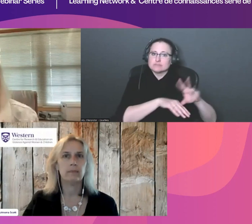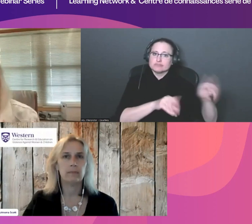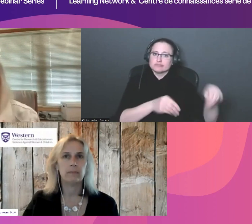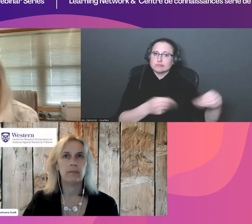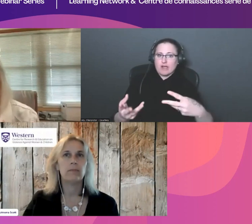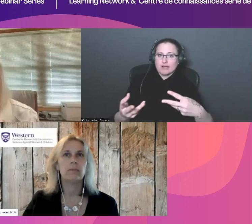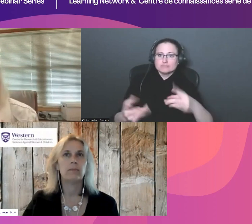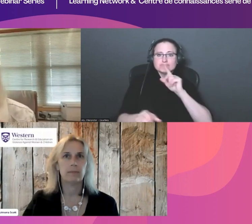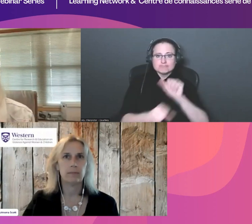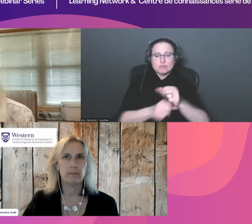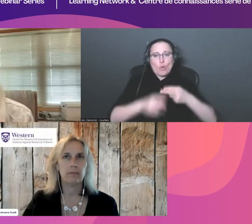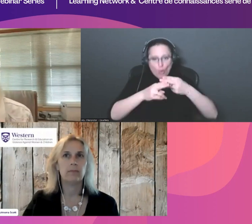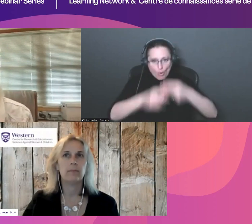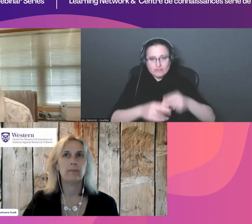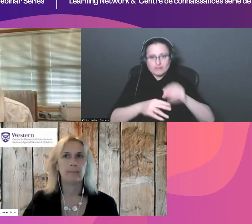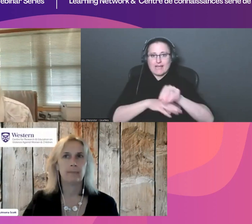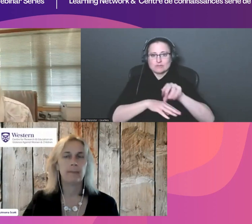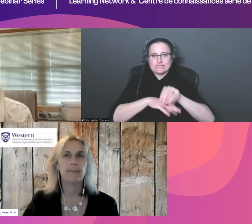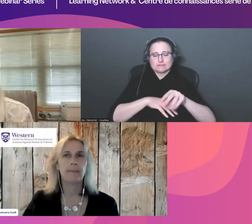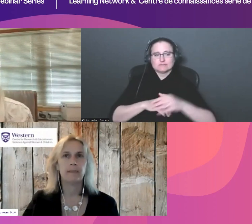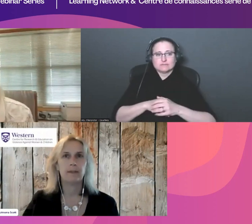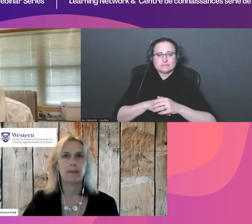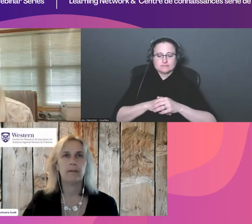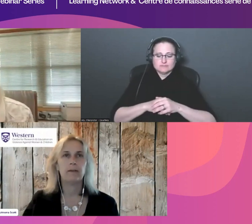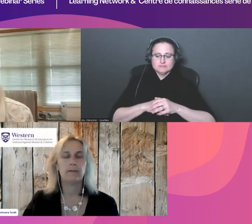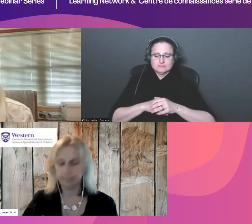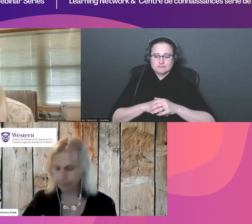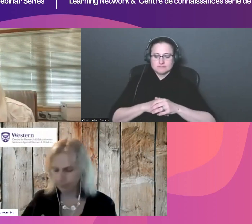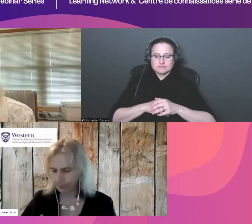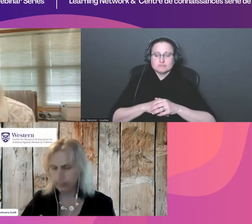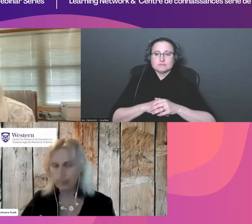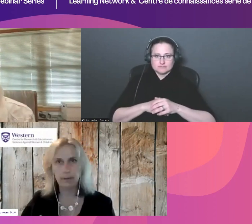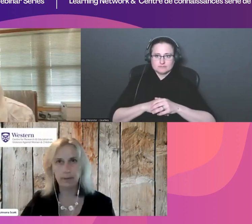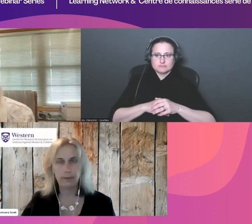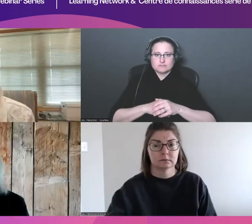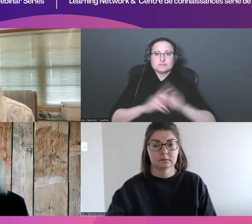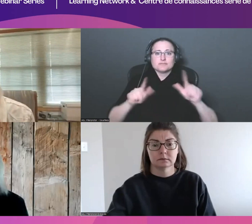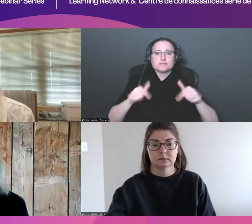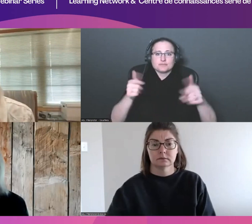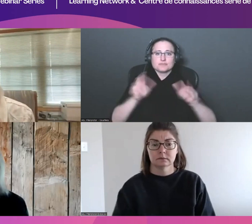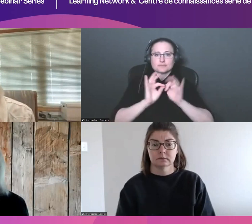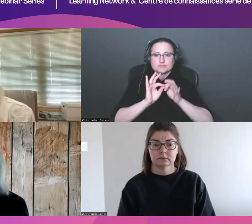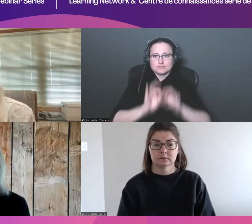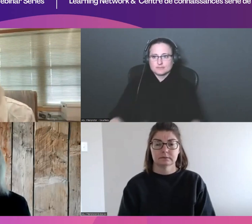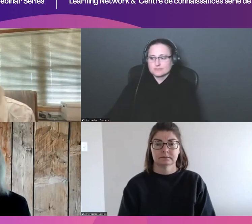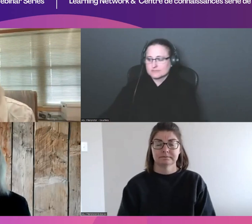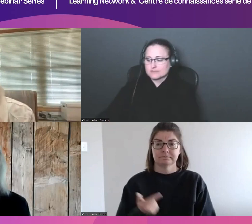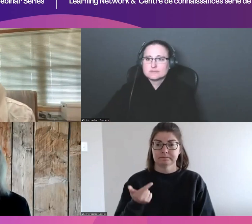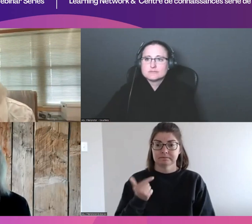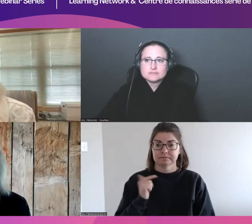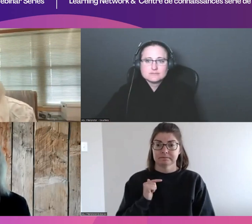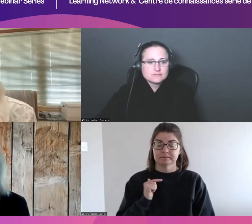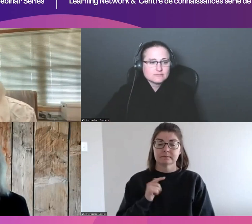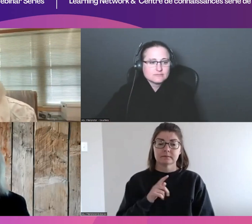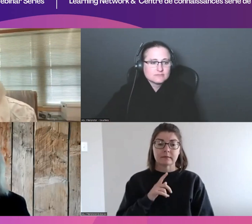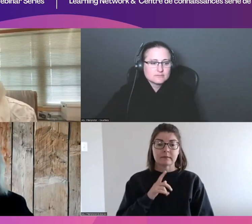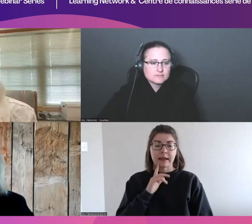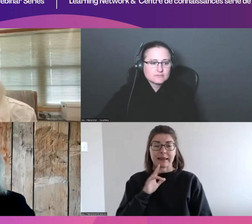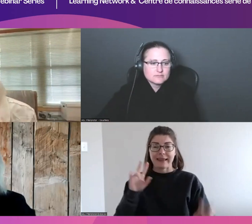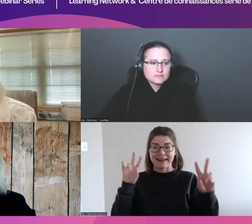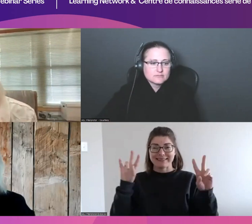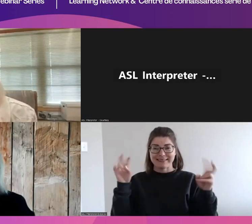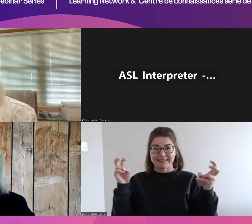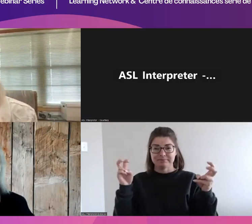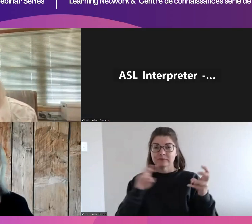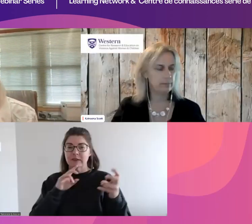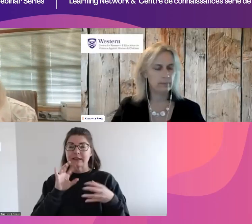ont indiqué que ce qu'elles avaient reçu des intervenants du refuge, c'était du counseling. Et il y avait